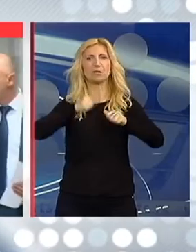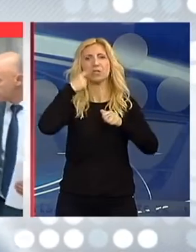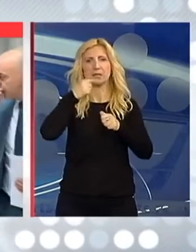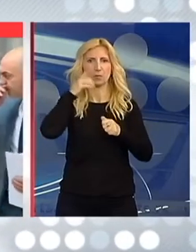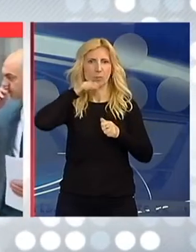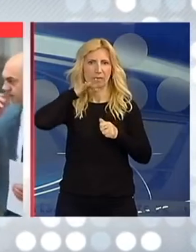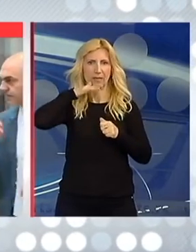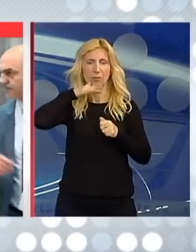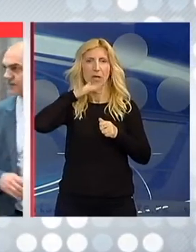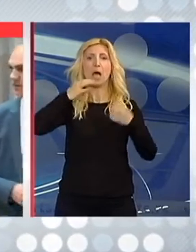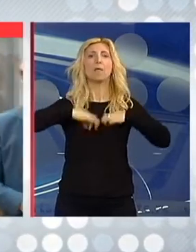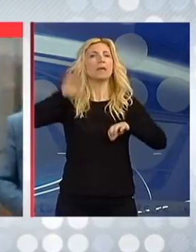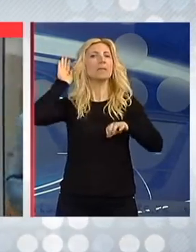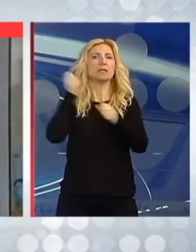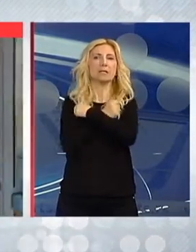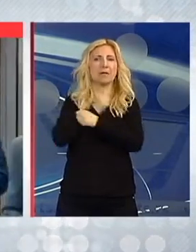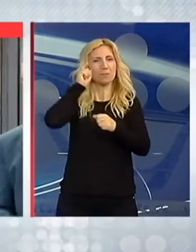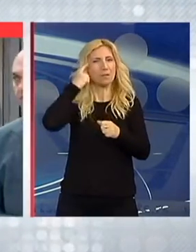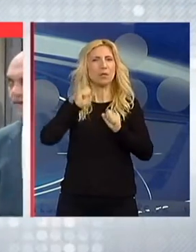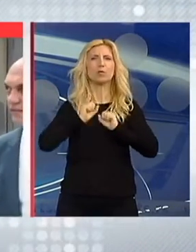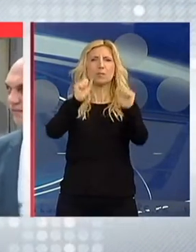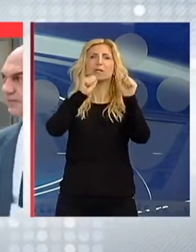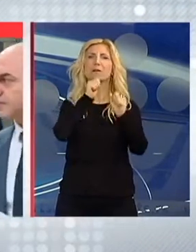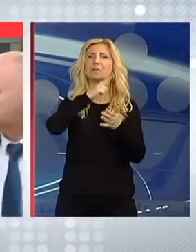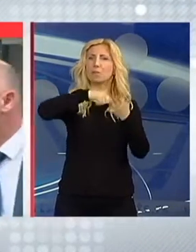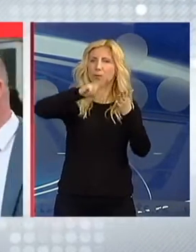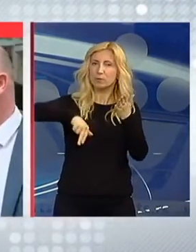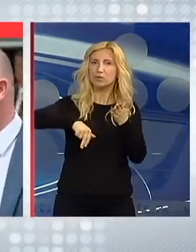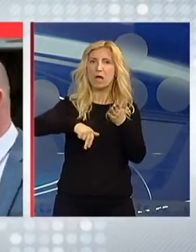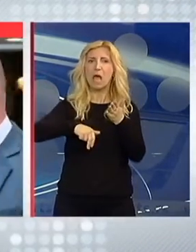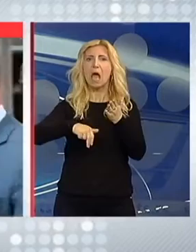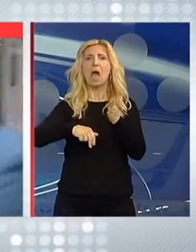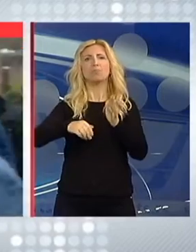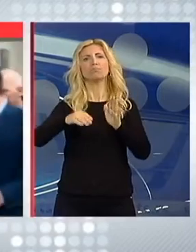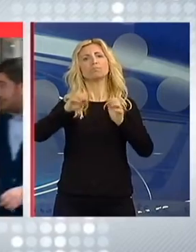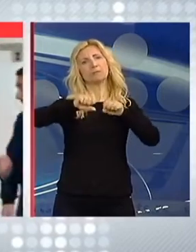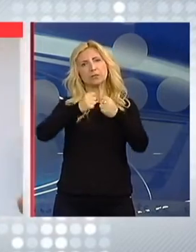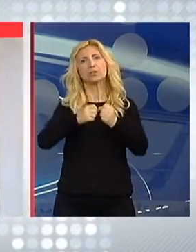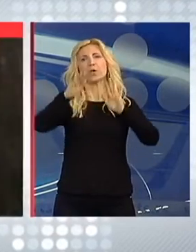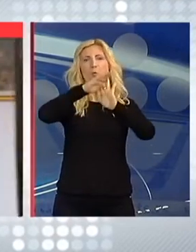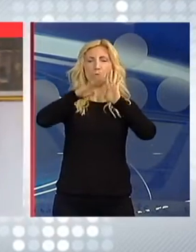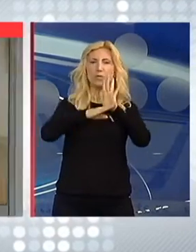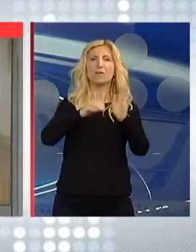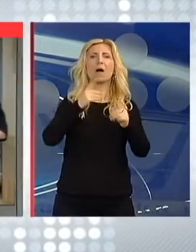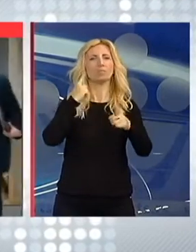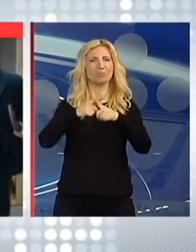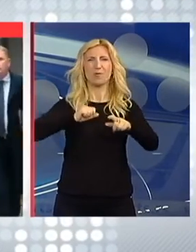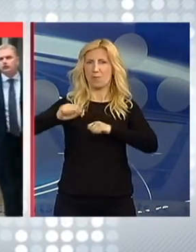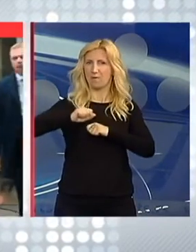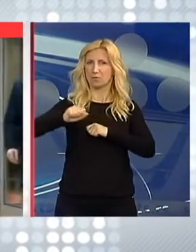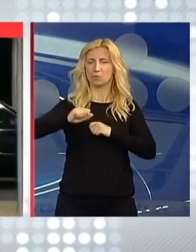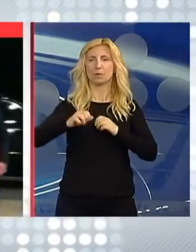Makedoniji. Premijer Zaev smatra da je odbijanje Ivanova da potpiše dekret flagrantno kršenje ustava i